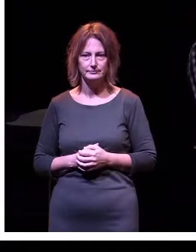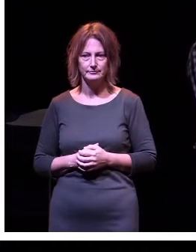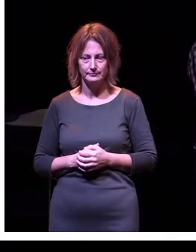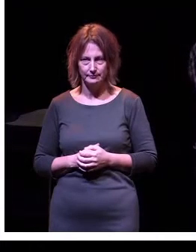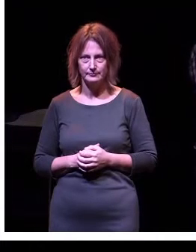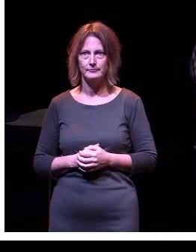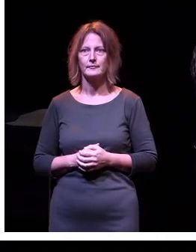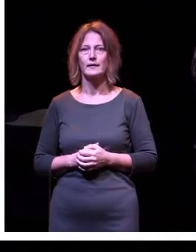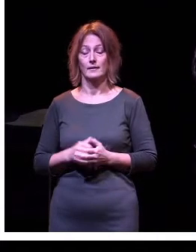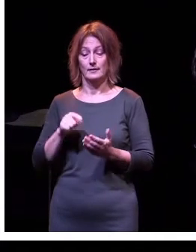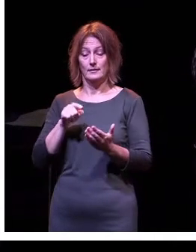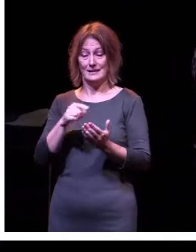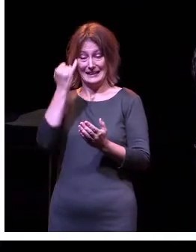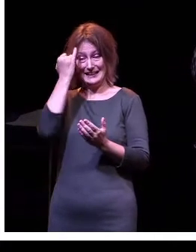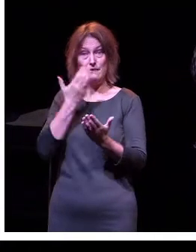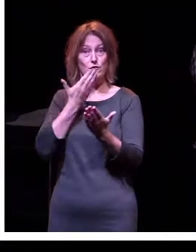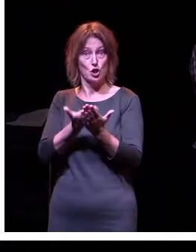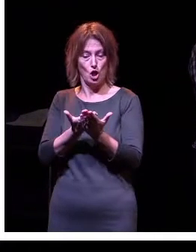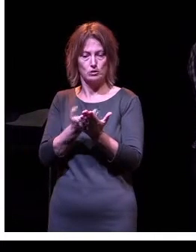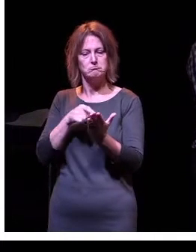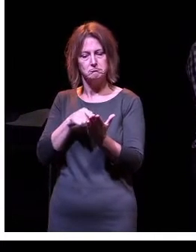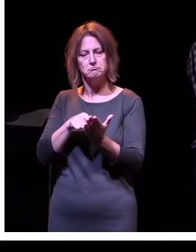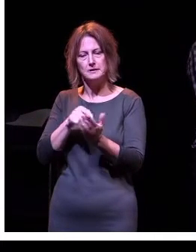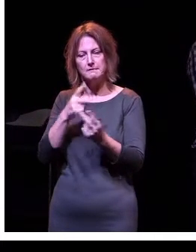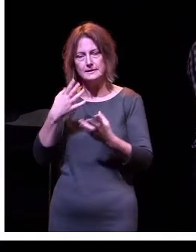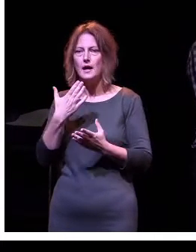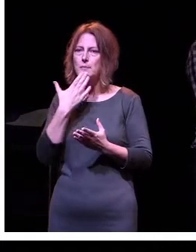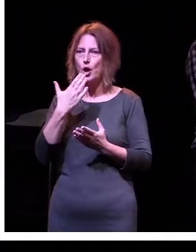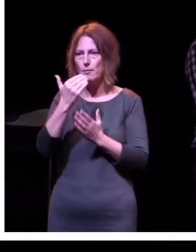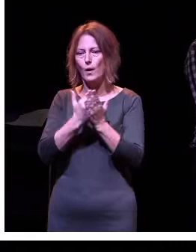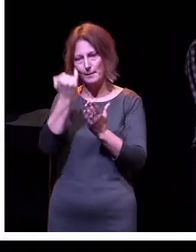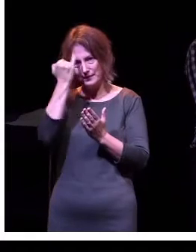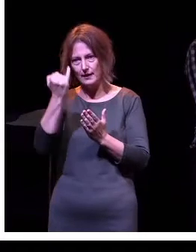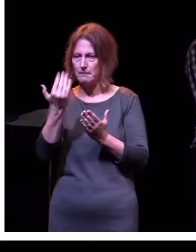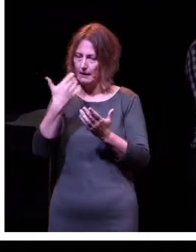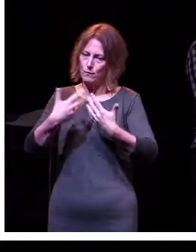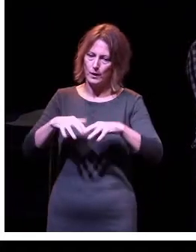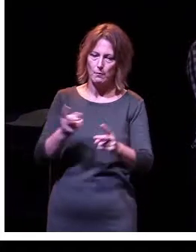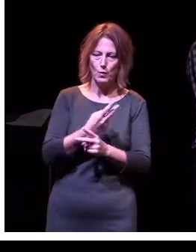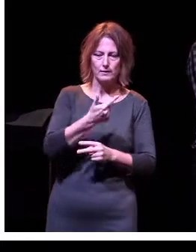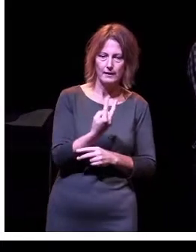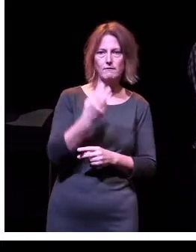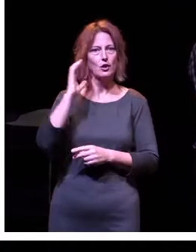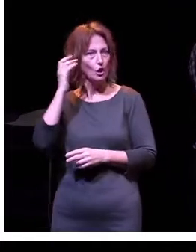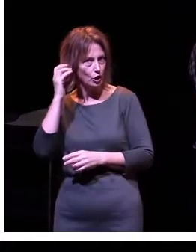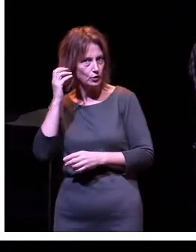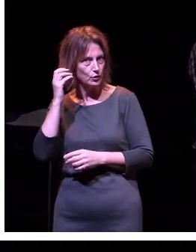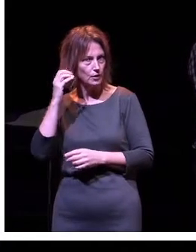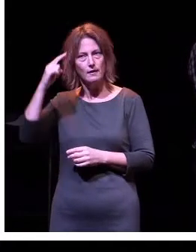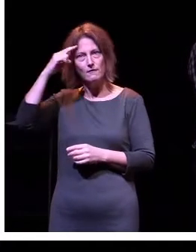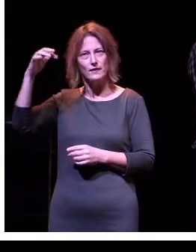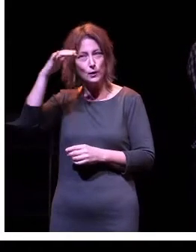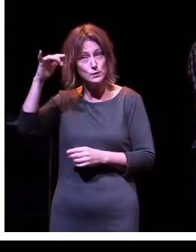I detta förslag ser vi ett program som kan fungera i radio och i tv med filosofiskt och lättsamt